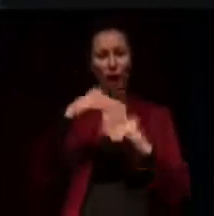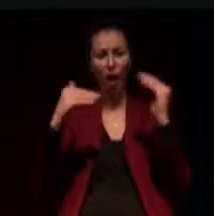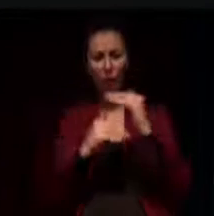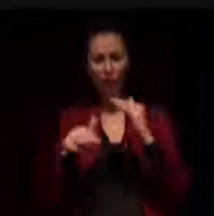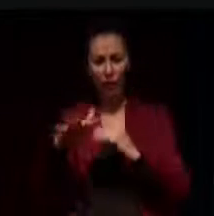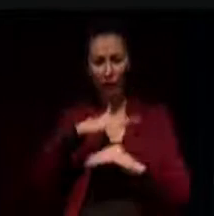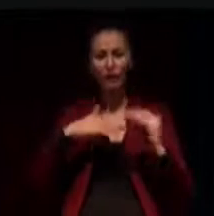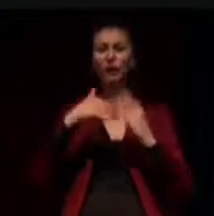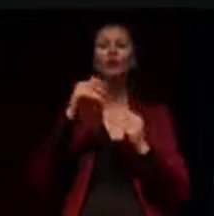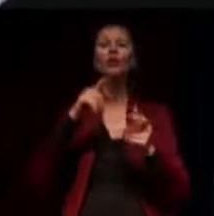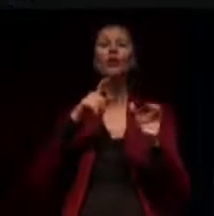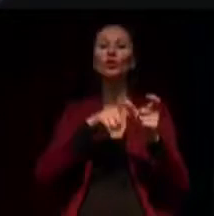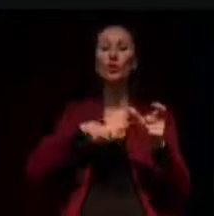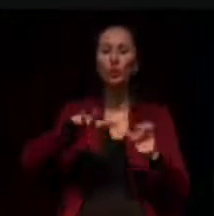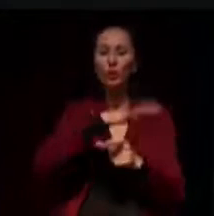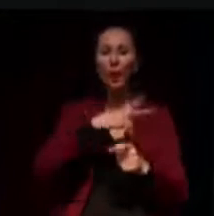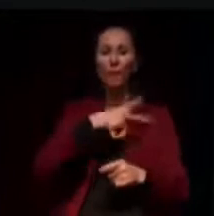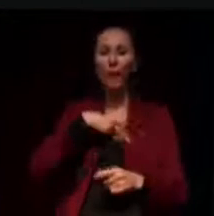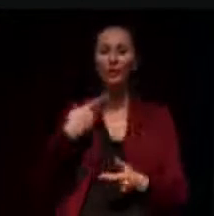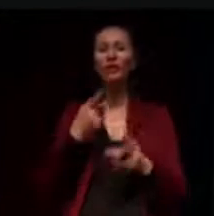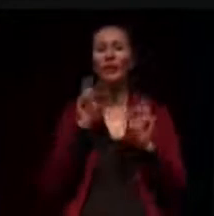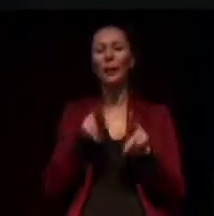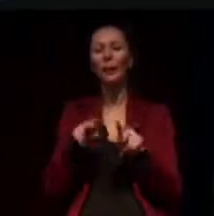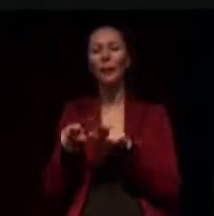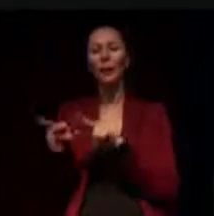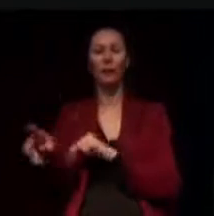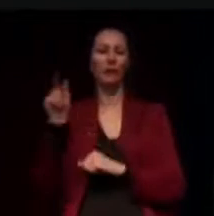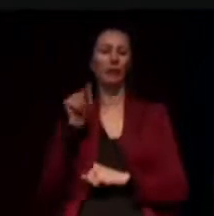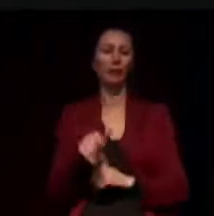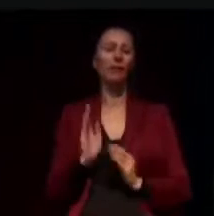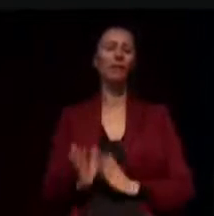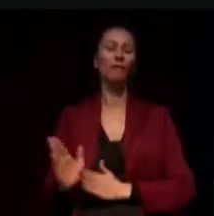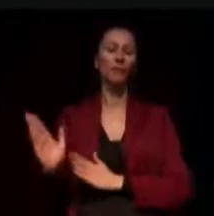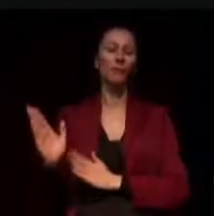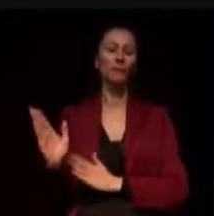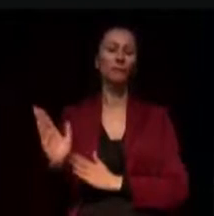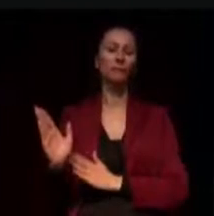altyapı, sosyal belediyecilik vesaire vesaire diye devam eder.